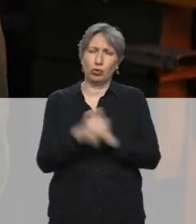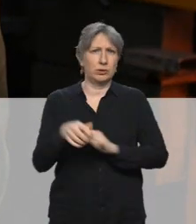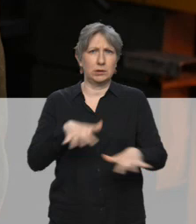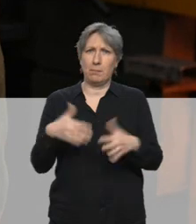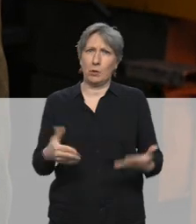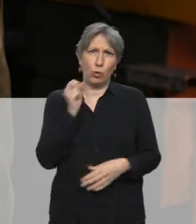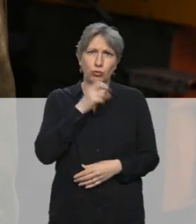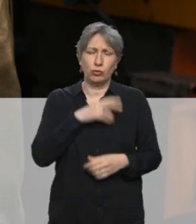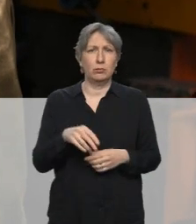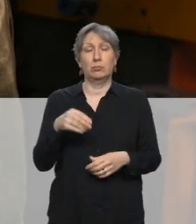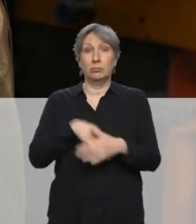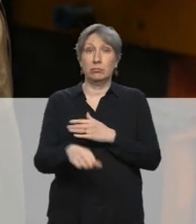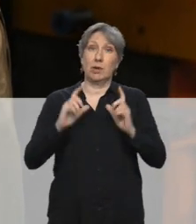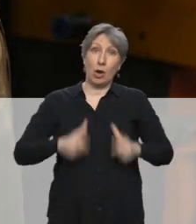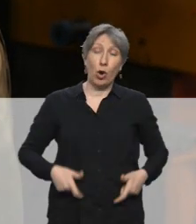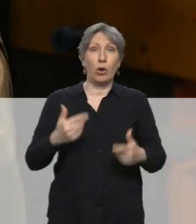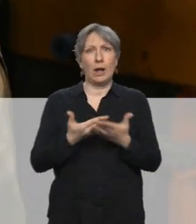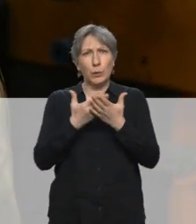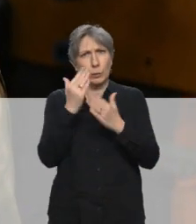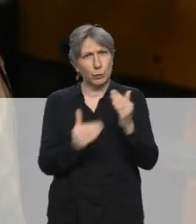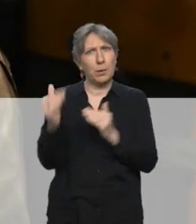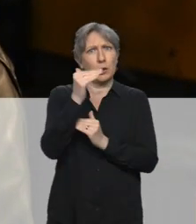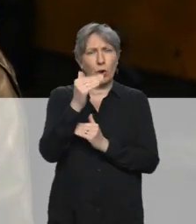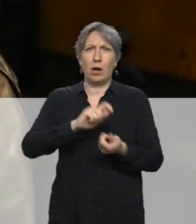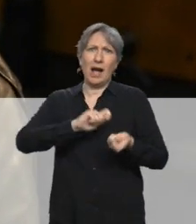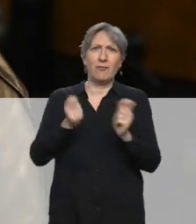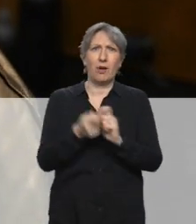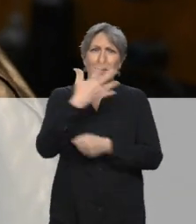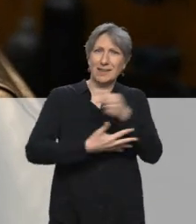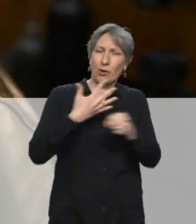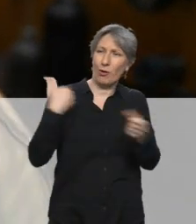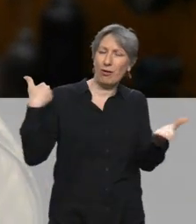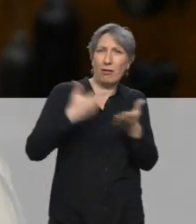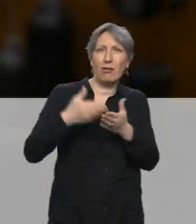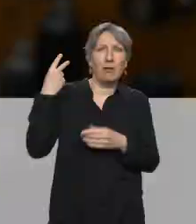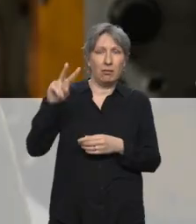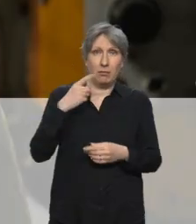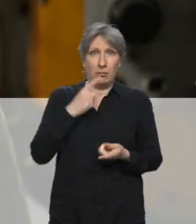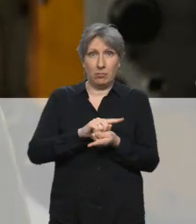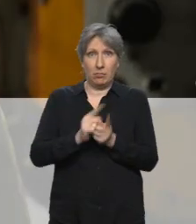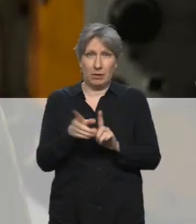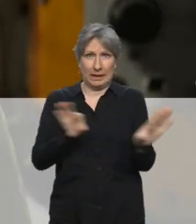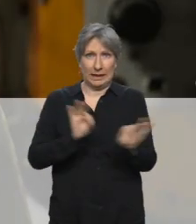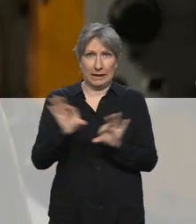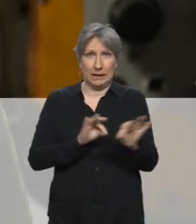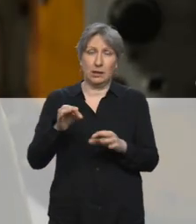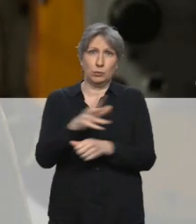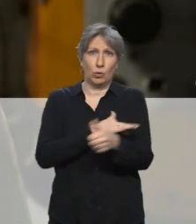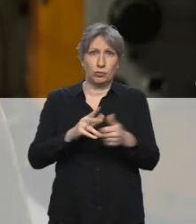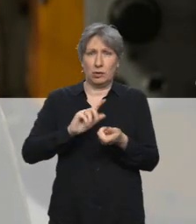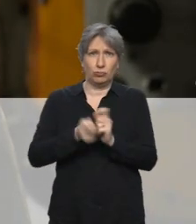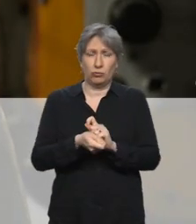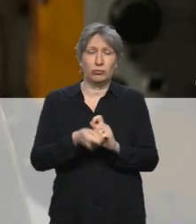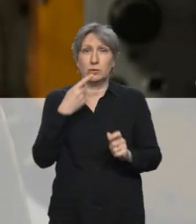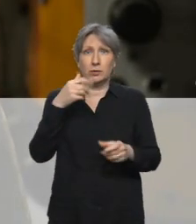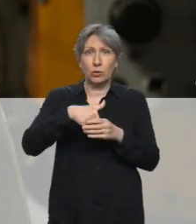À l'école et dans les études supérieures, les réformes du quinquennat ont renforcé le tri social. La réforme du lycée impose